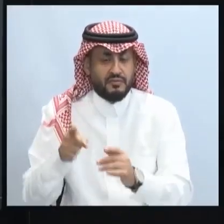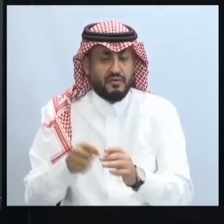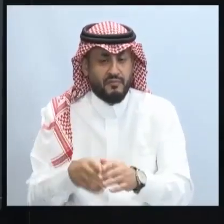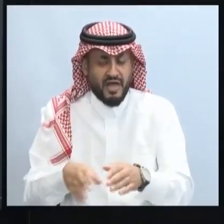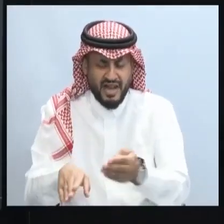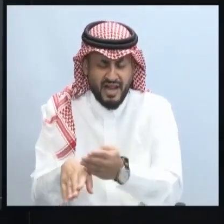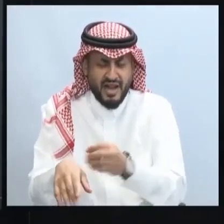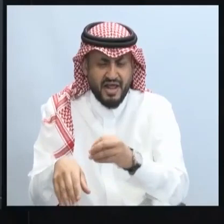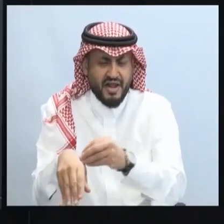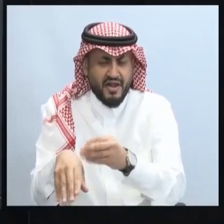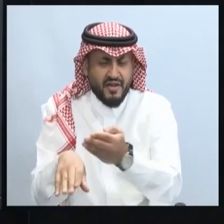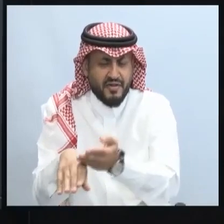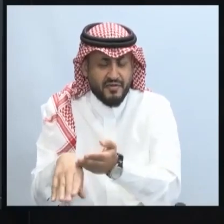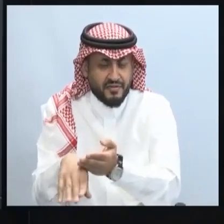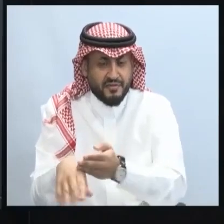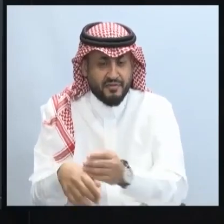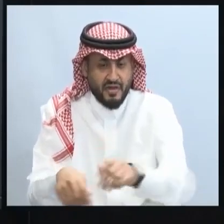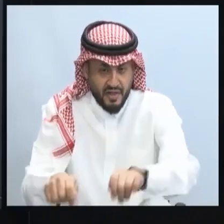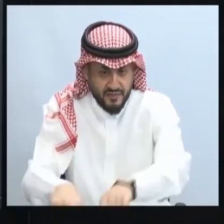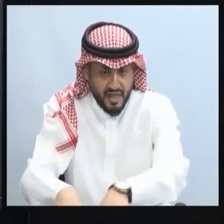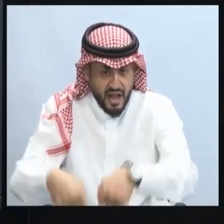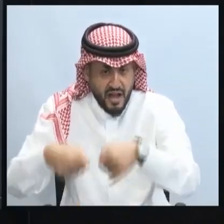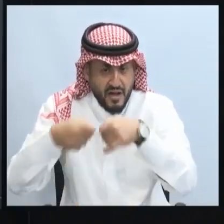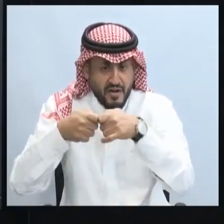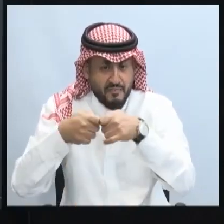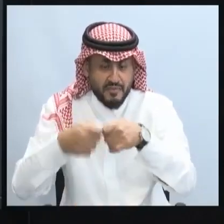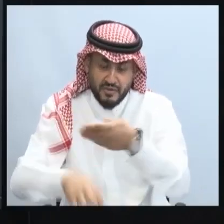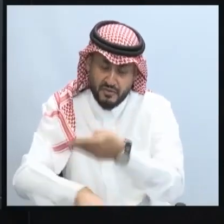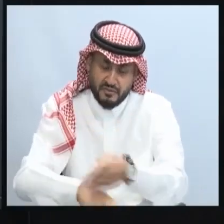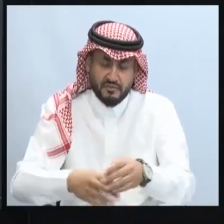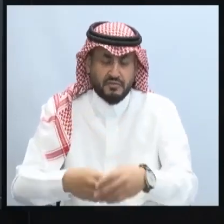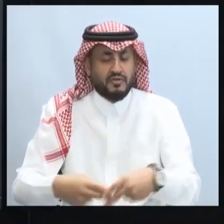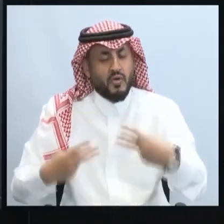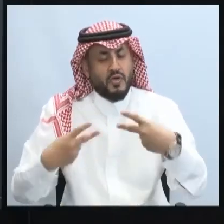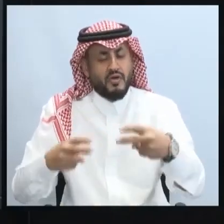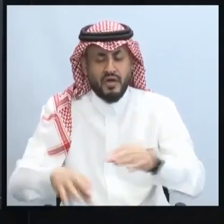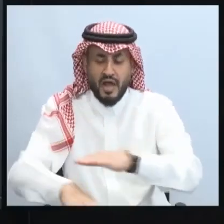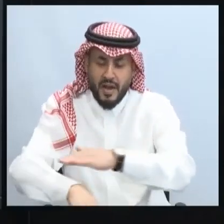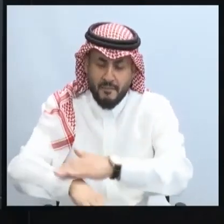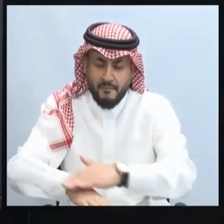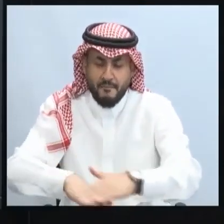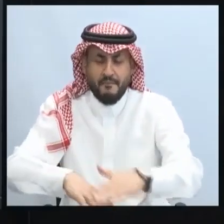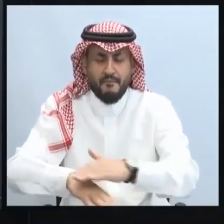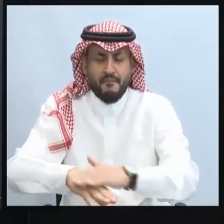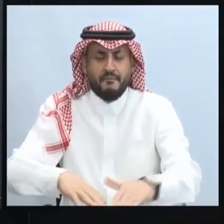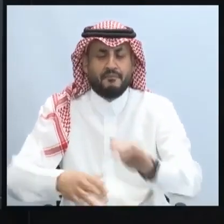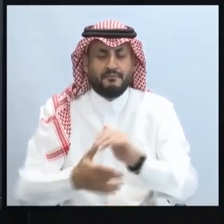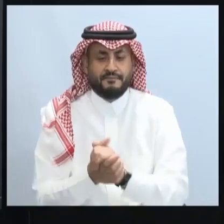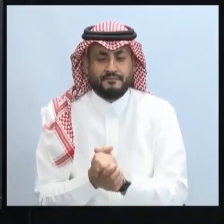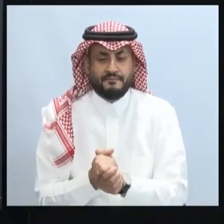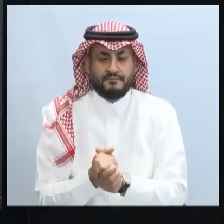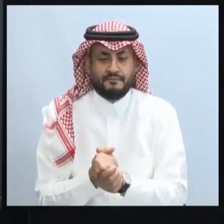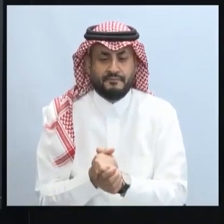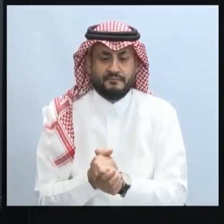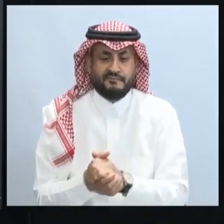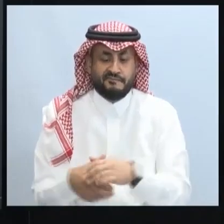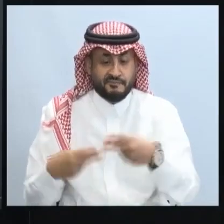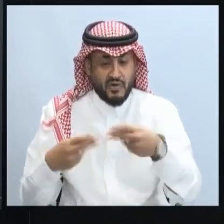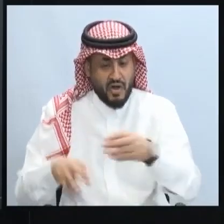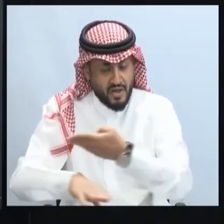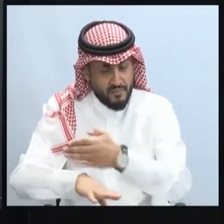اذا لبسها المسلم على طهاره فانه يجوز ان يمسح عليها يجوز ان يمسح